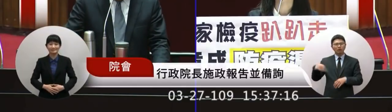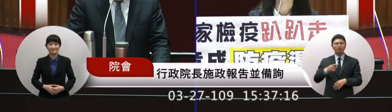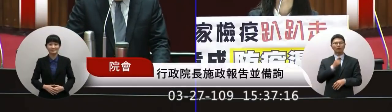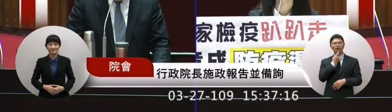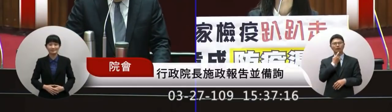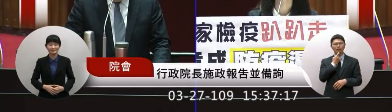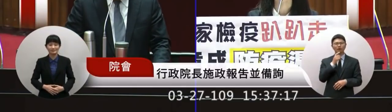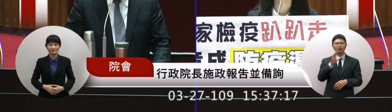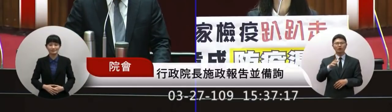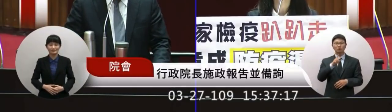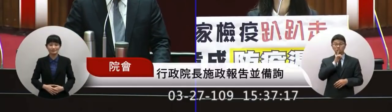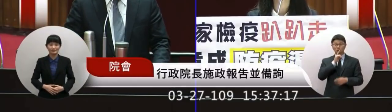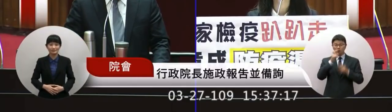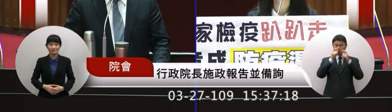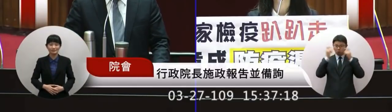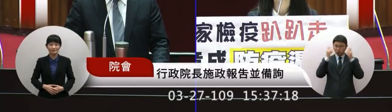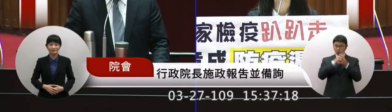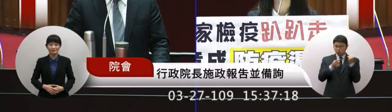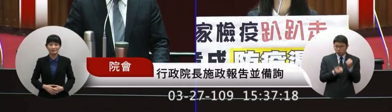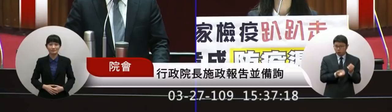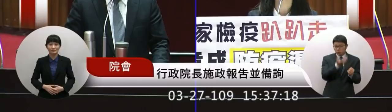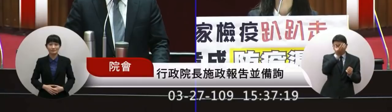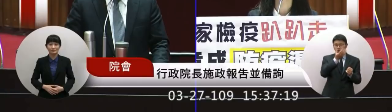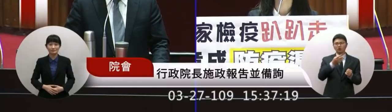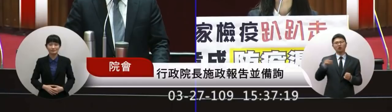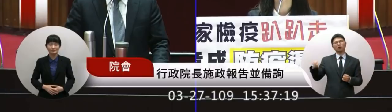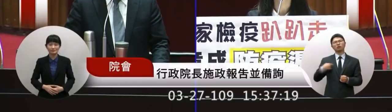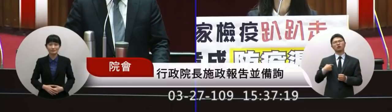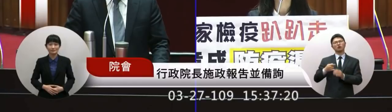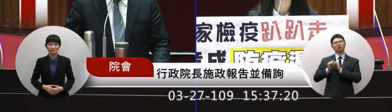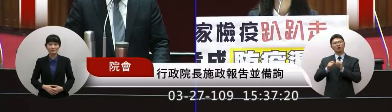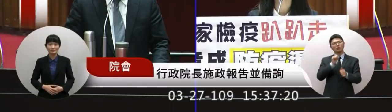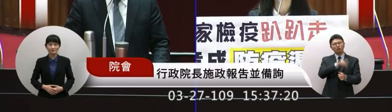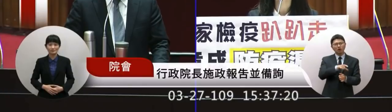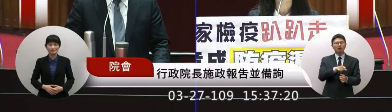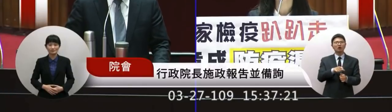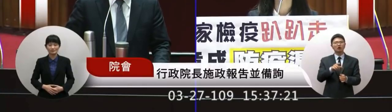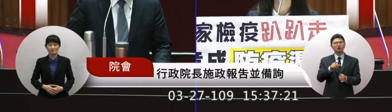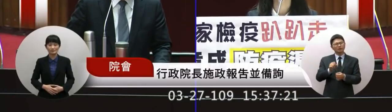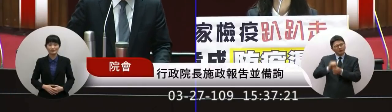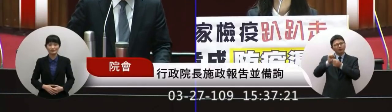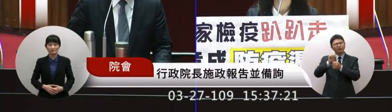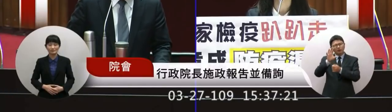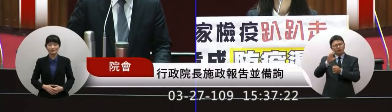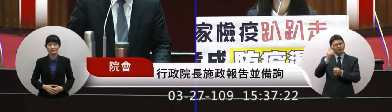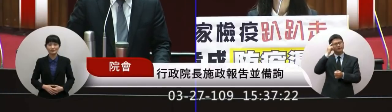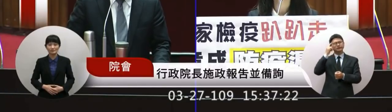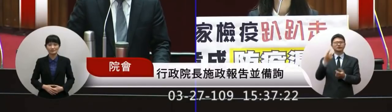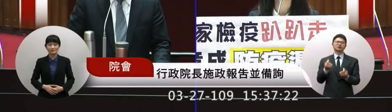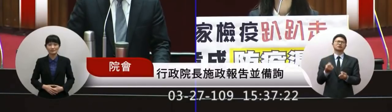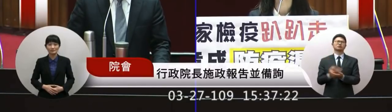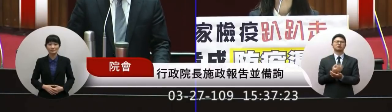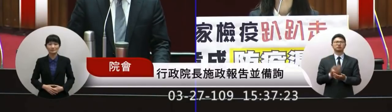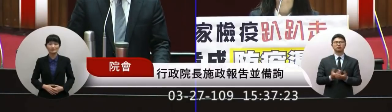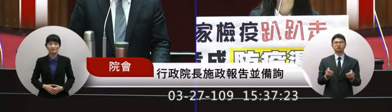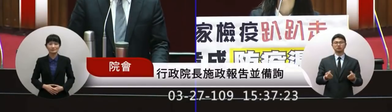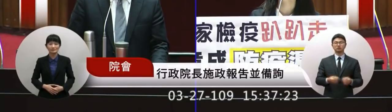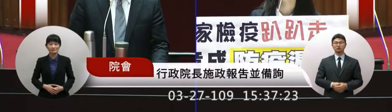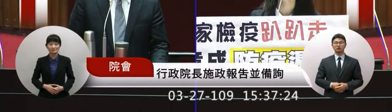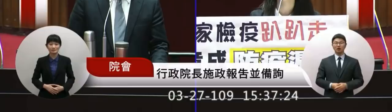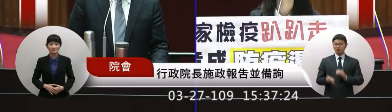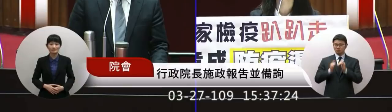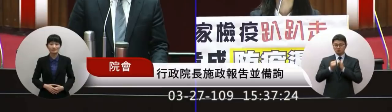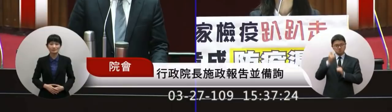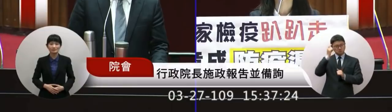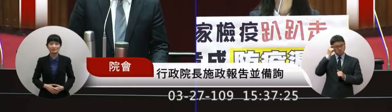听到口罩在增加，但是问题是大家能够买到的量虽然有增加，但是还是远远不够。那对民众来讲，想